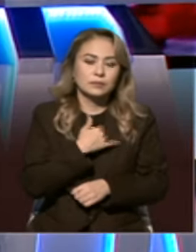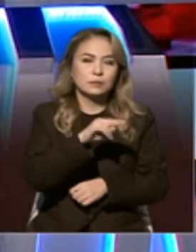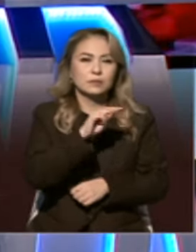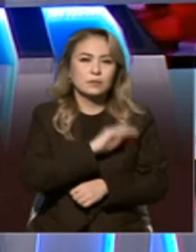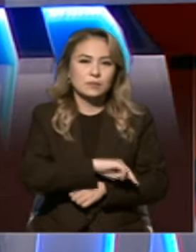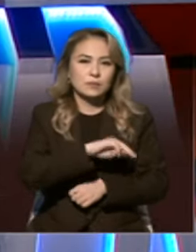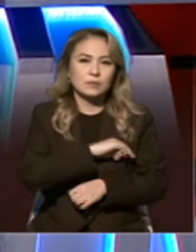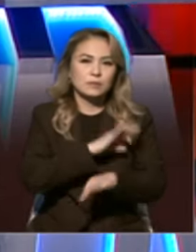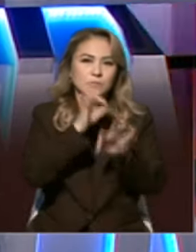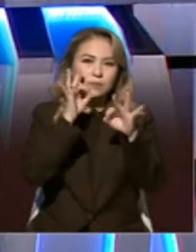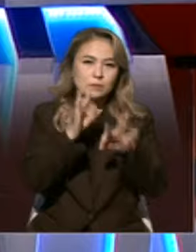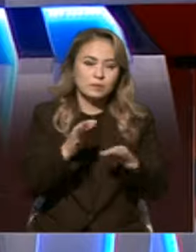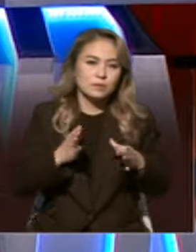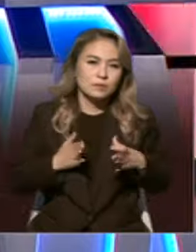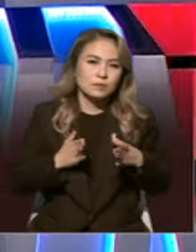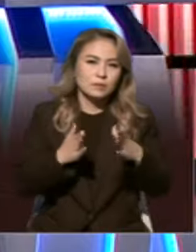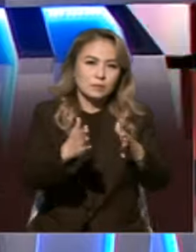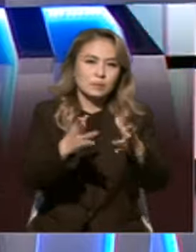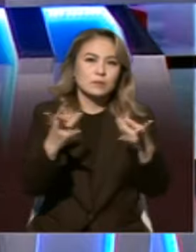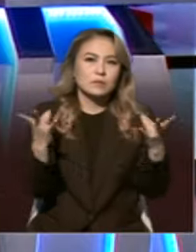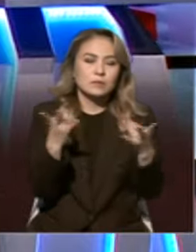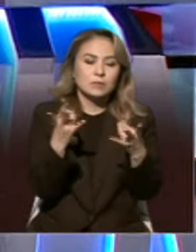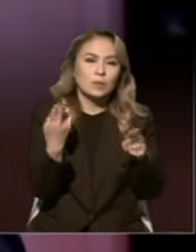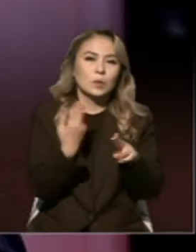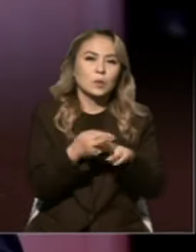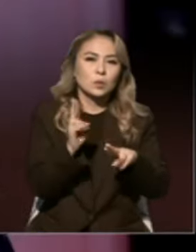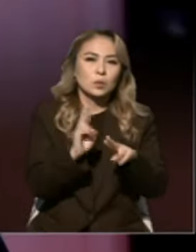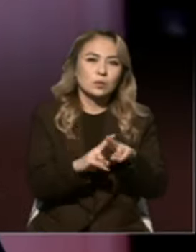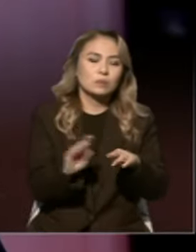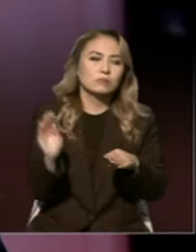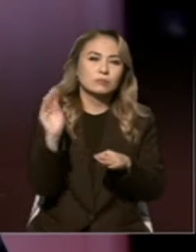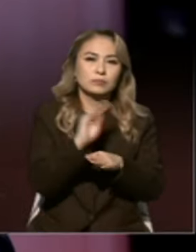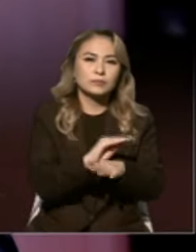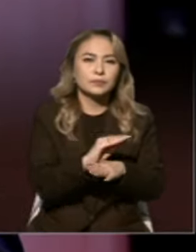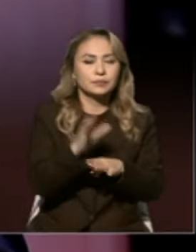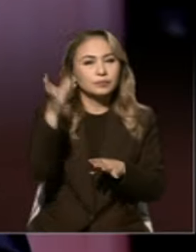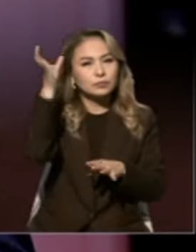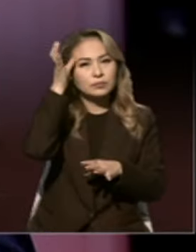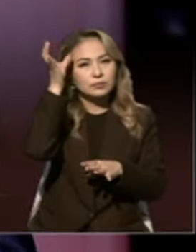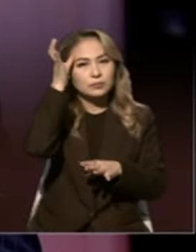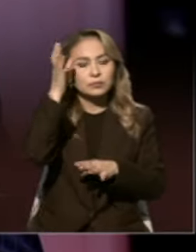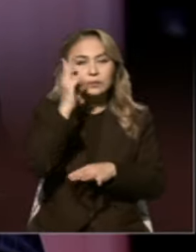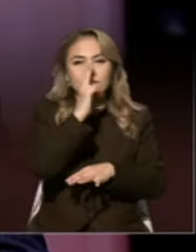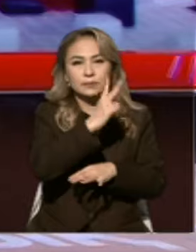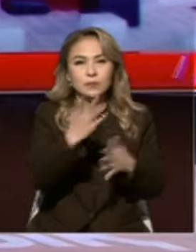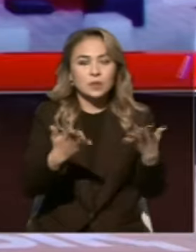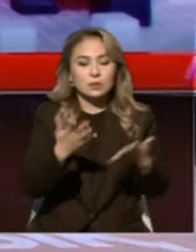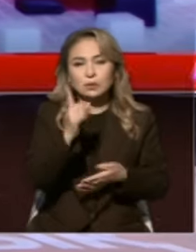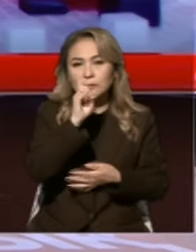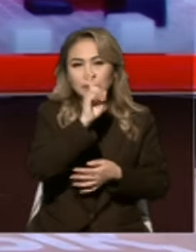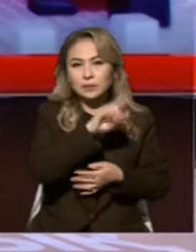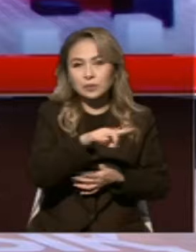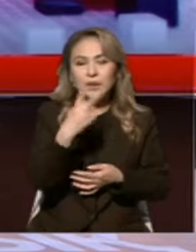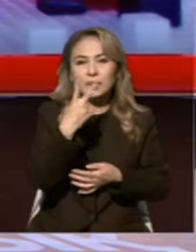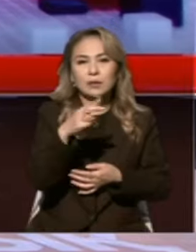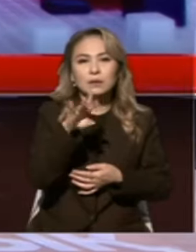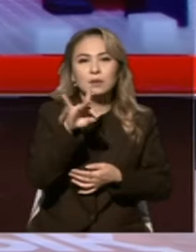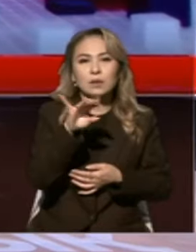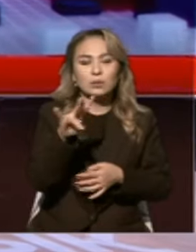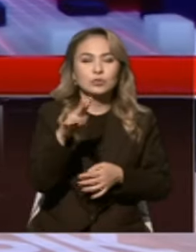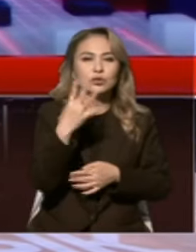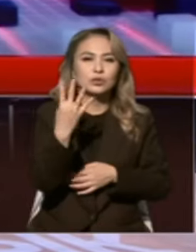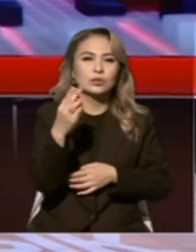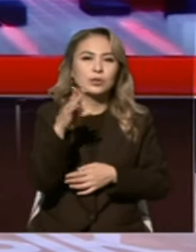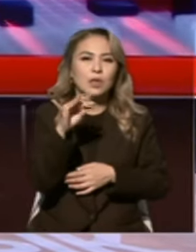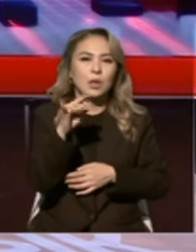жұмысты дұрыс жолға қоюымыз қажет. Сонда және тағы да айтатын нәрсе, ғылыми тұрғыда қарамайтын болсақ, 2 триллион тұрмақ, 4 триллион